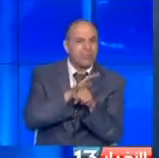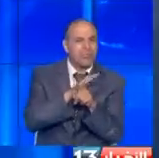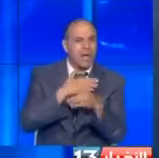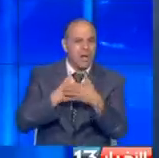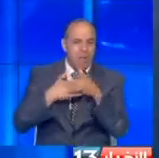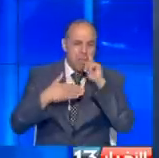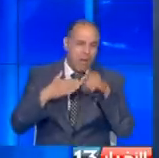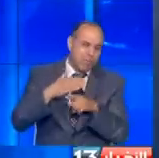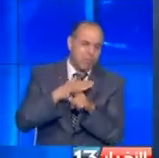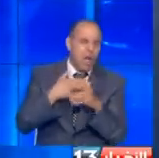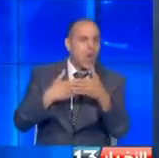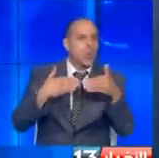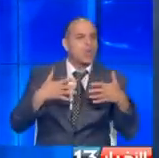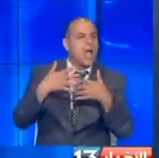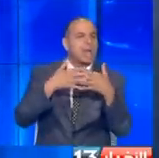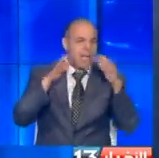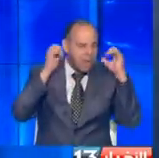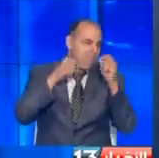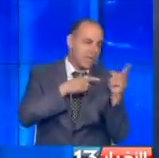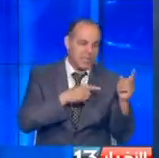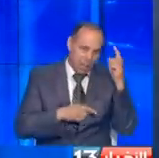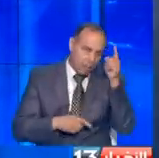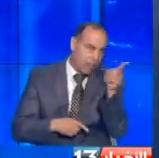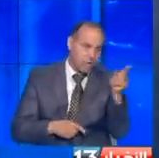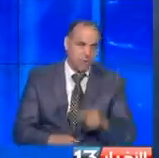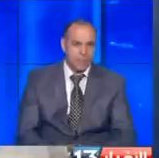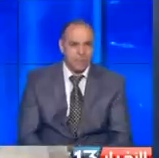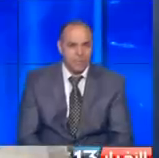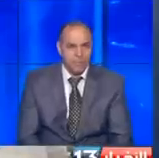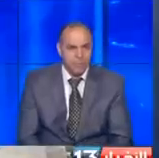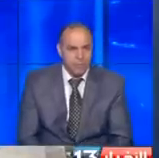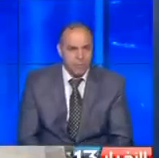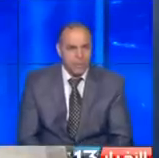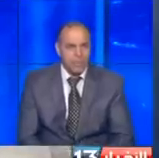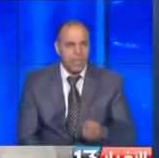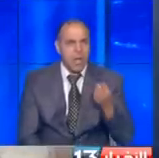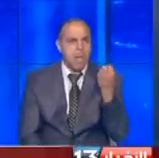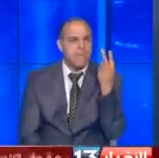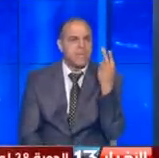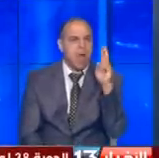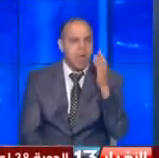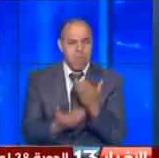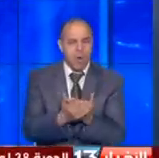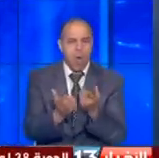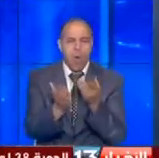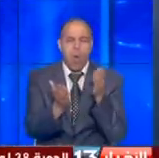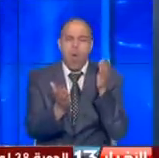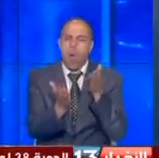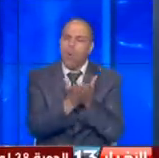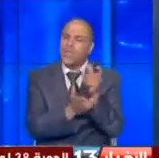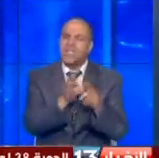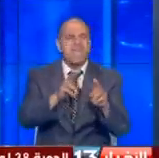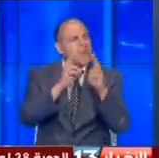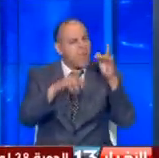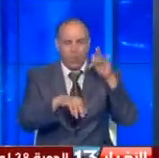عن أبائهم على الحدود الأمريكية مع المكسيك. أكثر من 100 تقرير حول انتهاكات حقوق الإنسان في